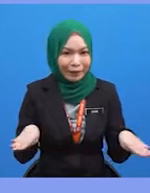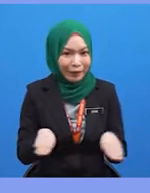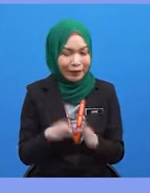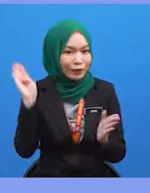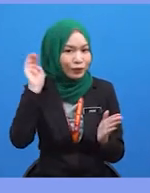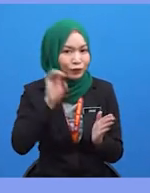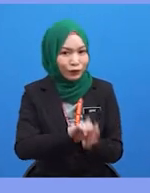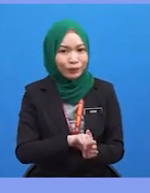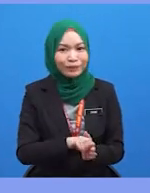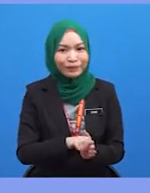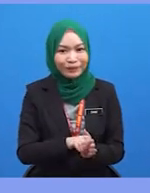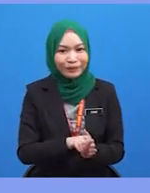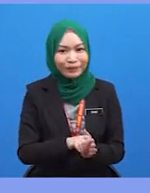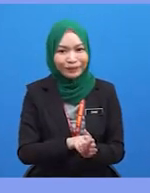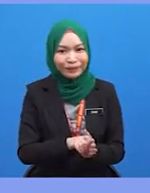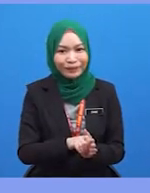Sebagai contoh,